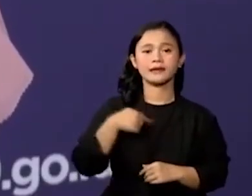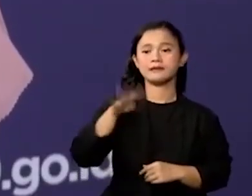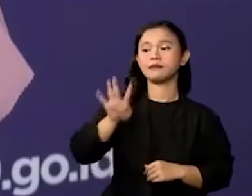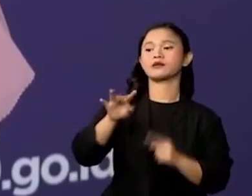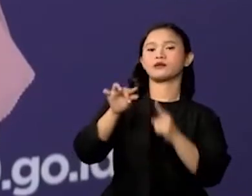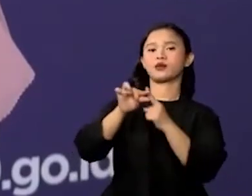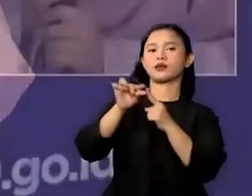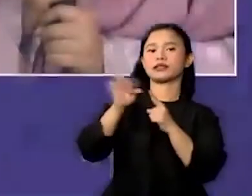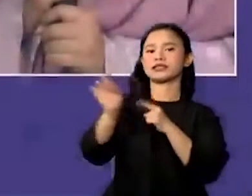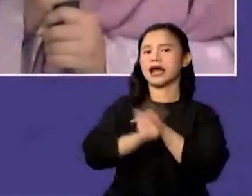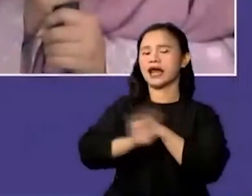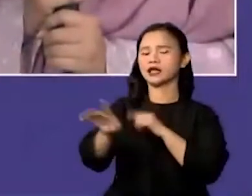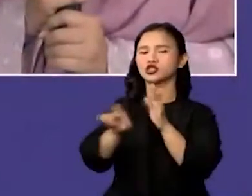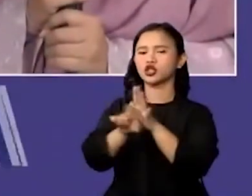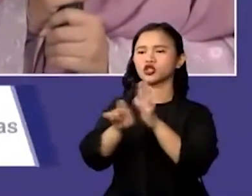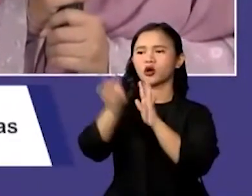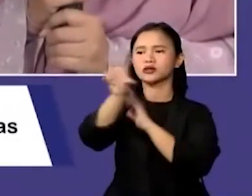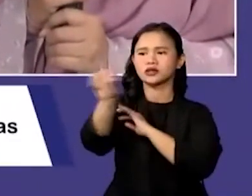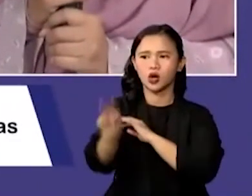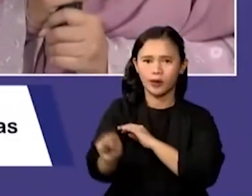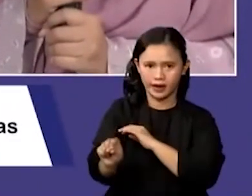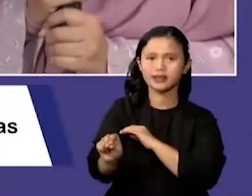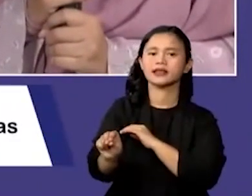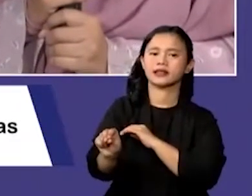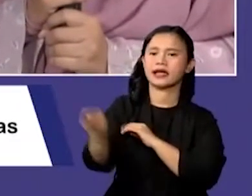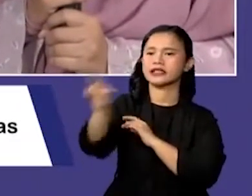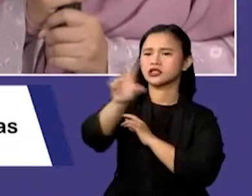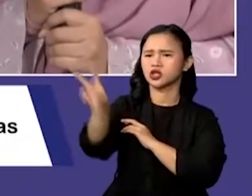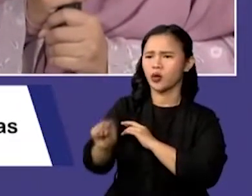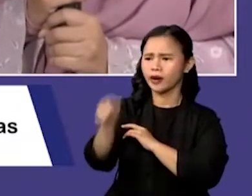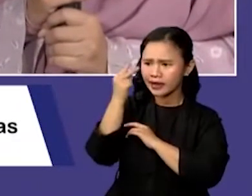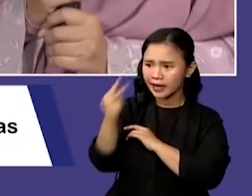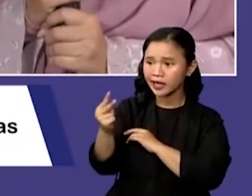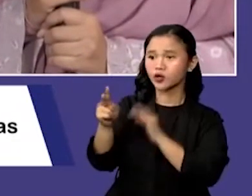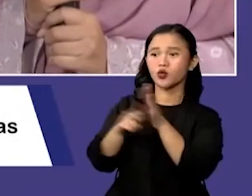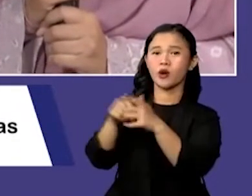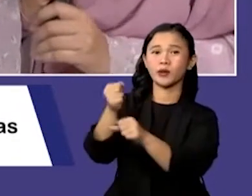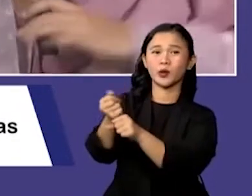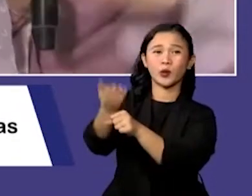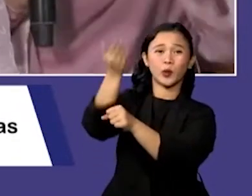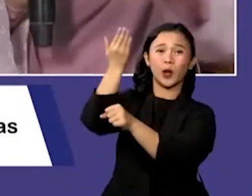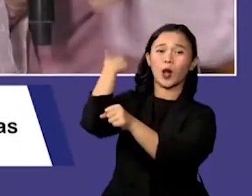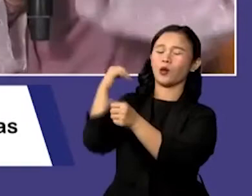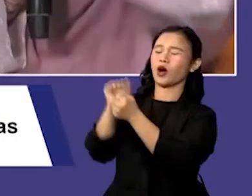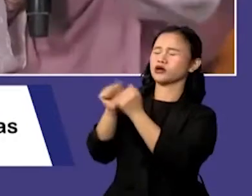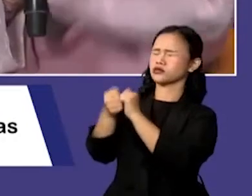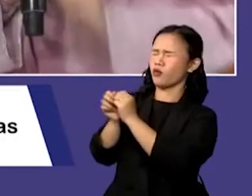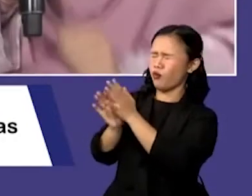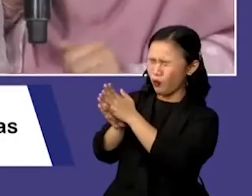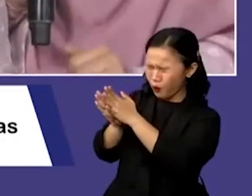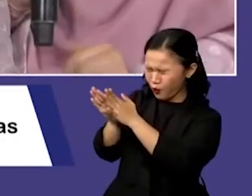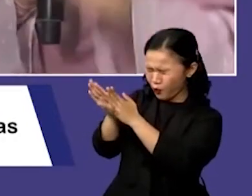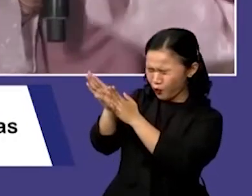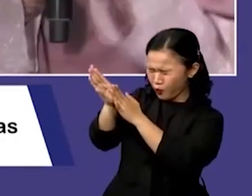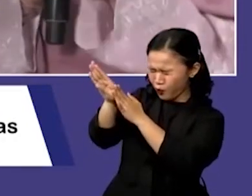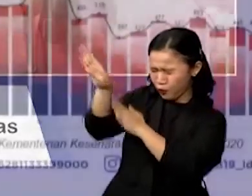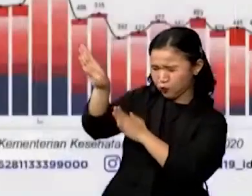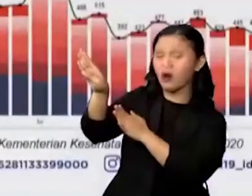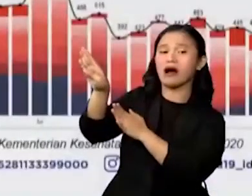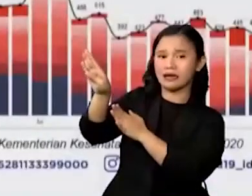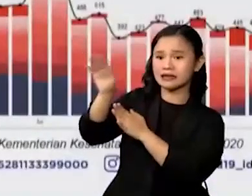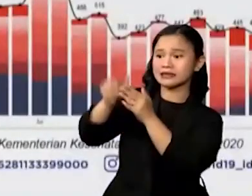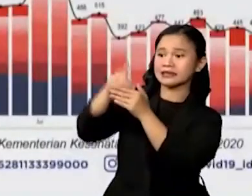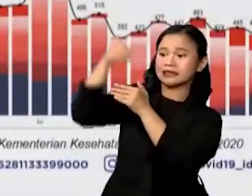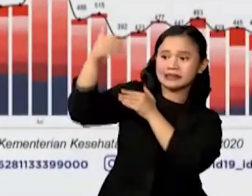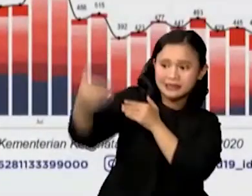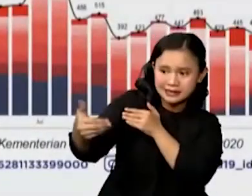lain. Kita juga lihat di Jawa Barat. Jawa Barat kalau kita lihat ya Dr. Lula 2 minggu lalu tuh peningkatan kasusnya tinggi sekali. Kemudian di